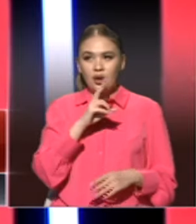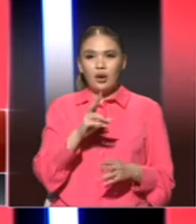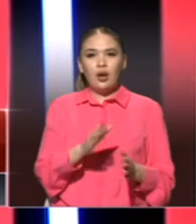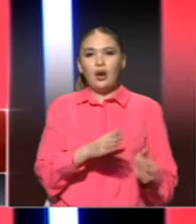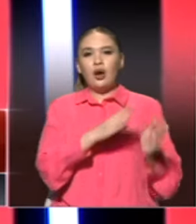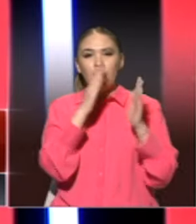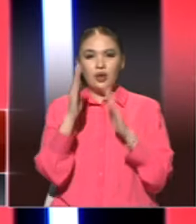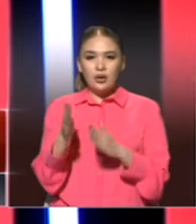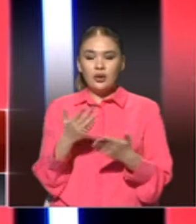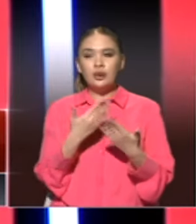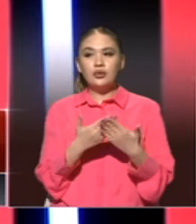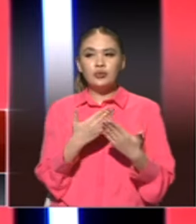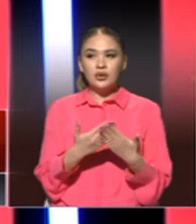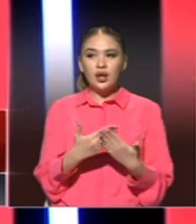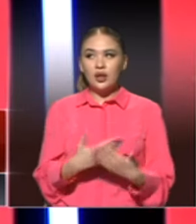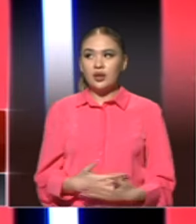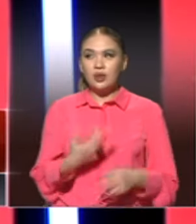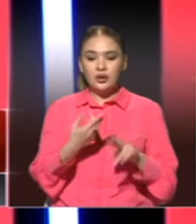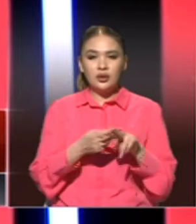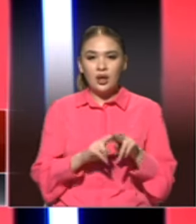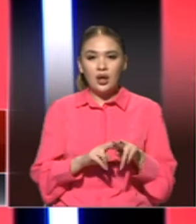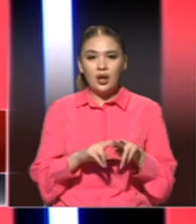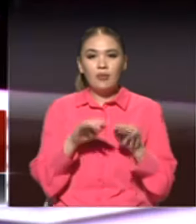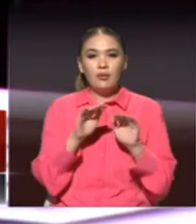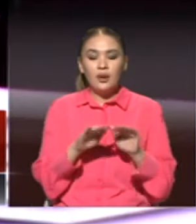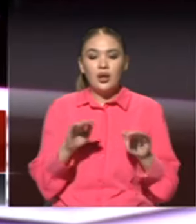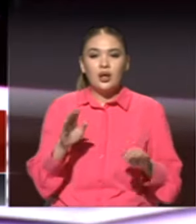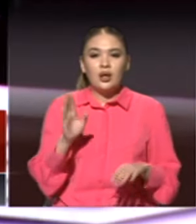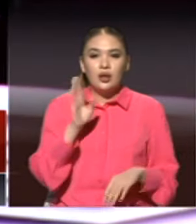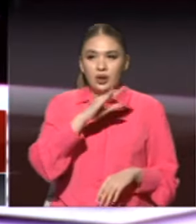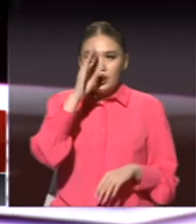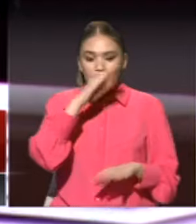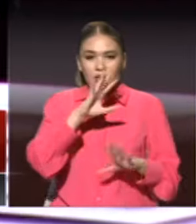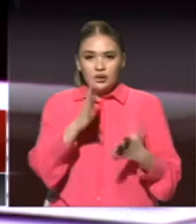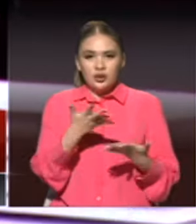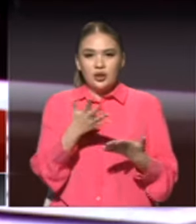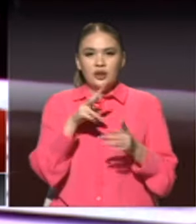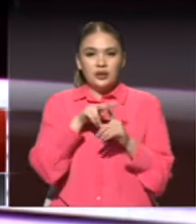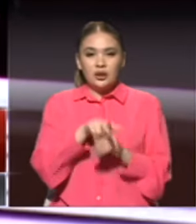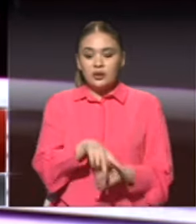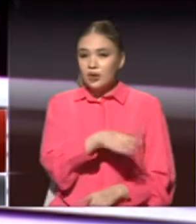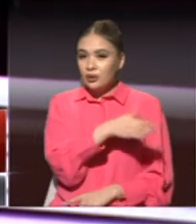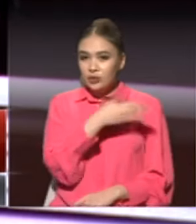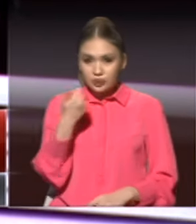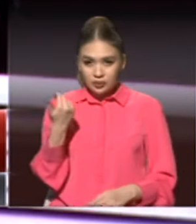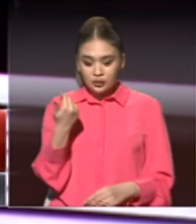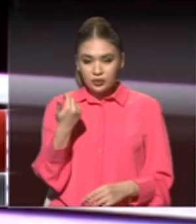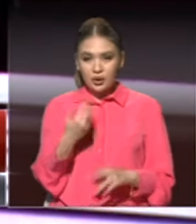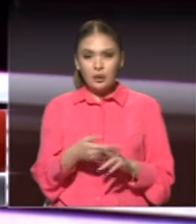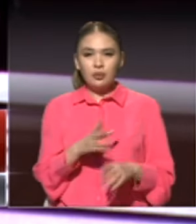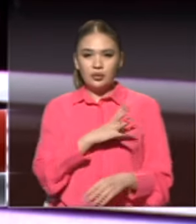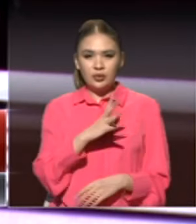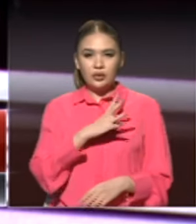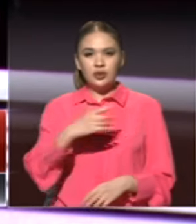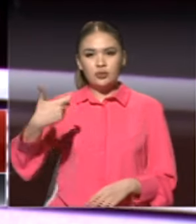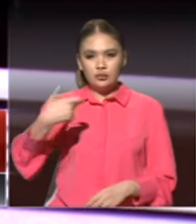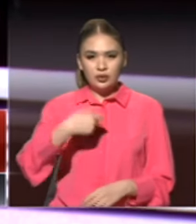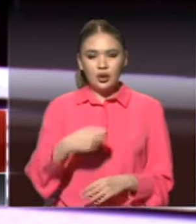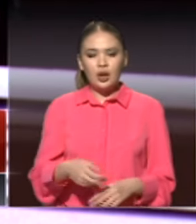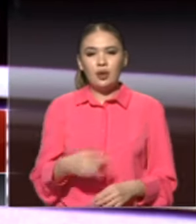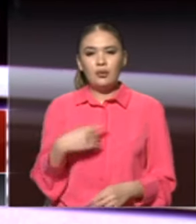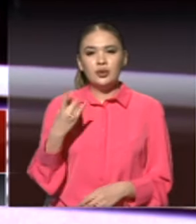жатырмыз. Қысым мәселесі ғой, егер ата-ана үйде қысым жасамайтын болса балаға, енді бізге ата-аналар жазады, балам 60 балл